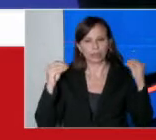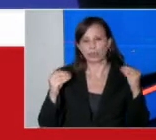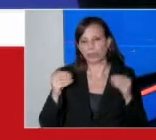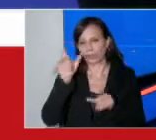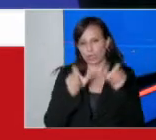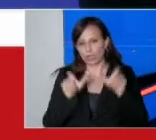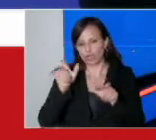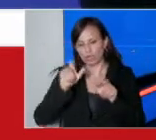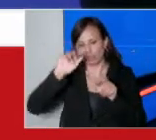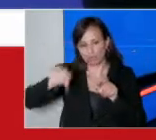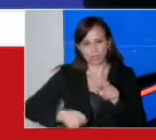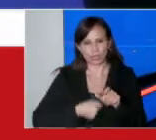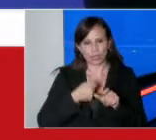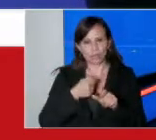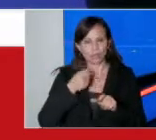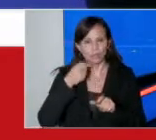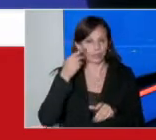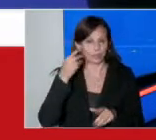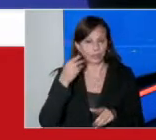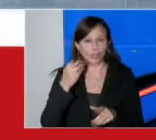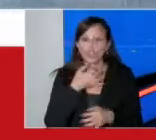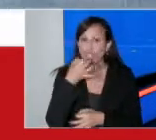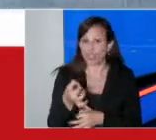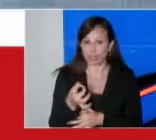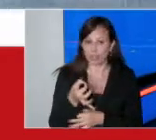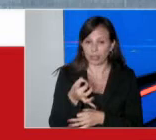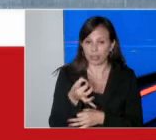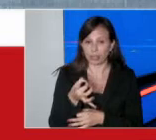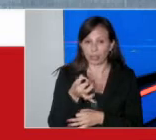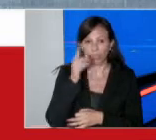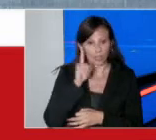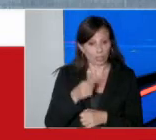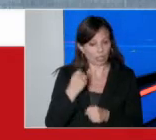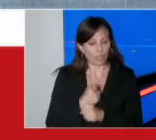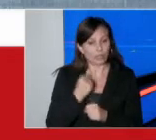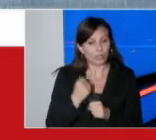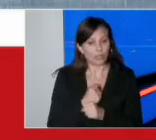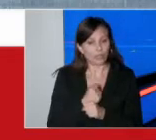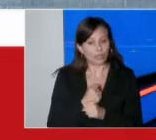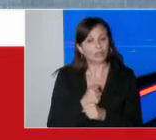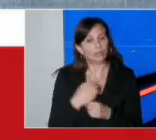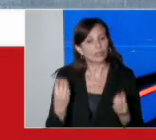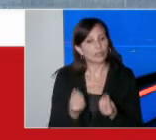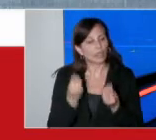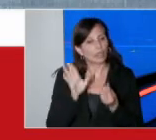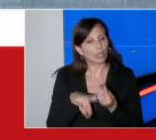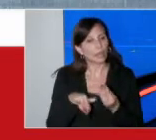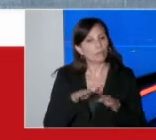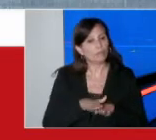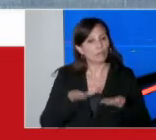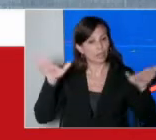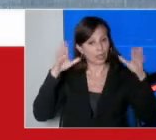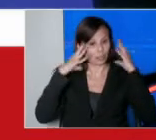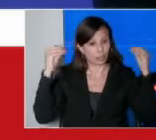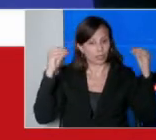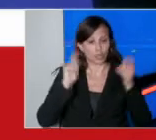לארץ, לא לאפשר להם לנסוע בתחבורה ציבורית. כלומר, השאלה היא האם צריך להפעיל את הצעדים האלה על נדבג, כשהווריאנט כבר